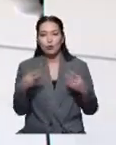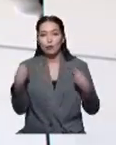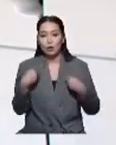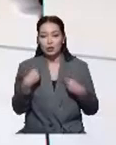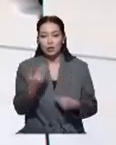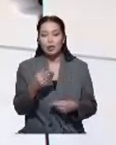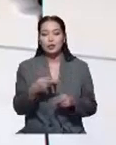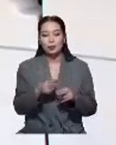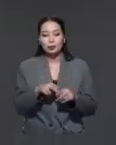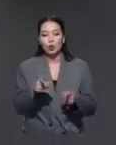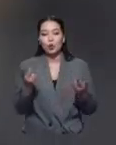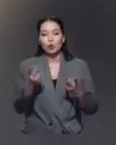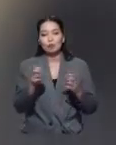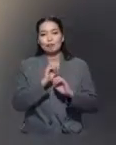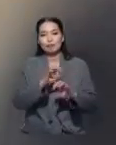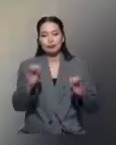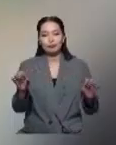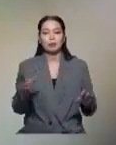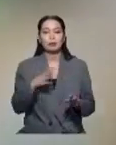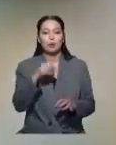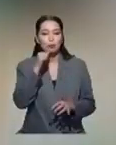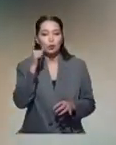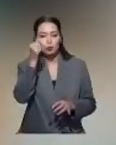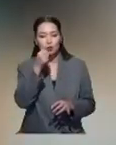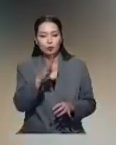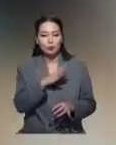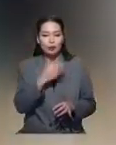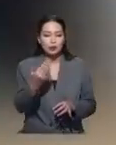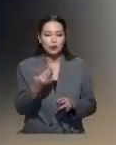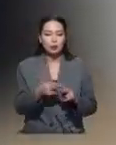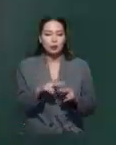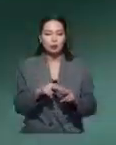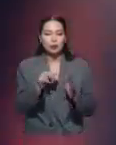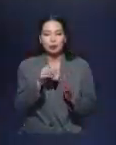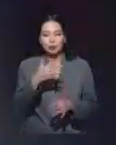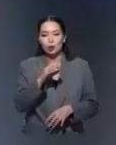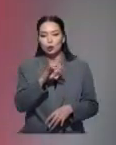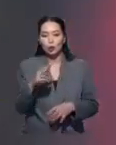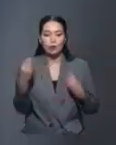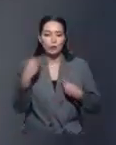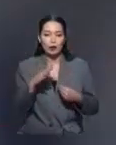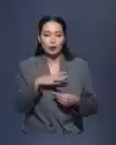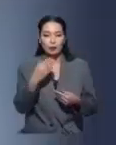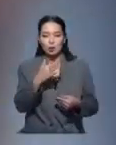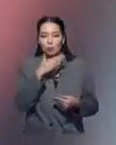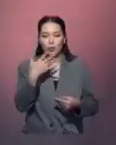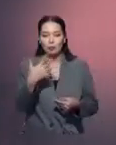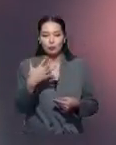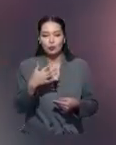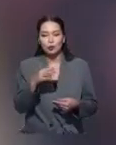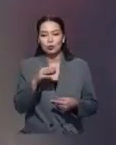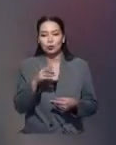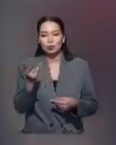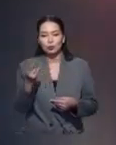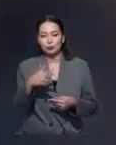Даулет раздает их нуждающимся. Только в прошлом году он раздал 160 тонн одежды. Сегодня по городу он установил более 50 боксов для приема